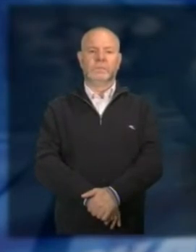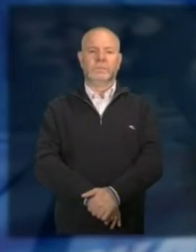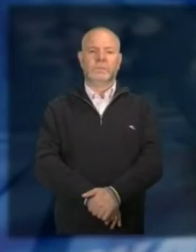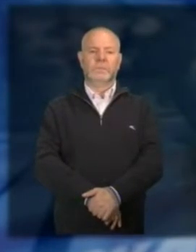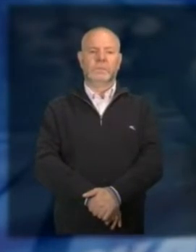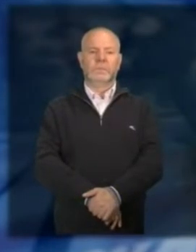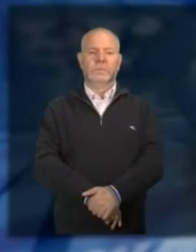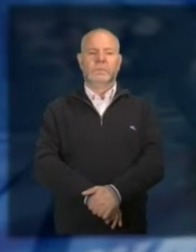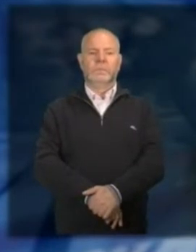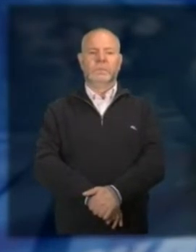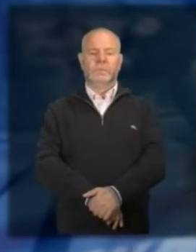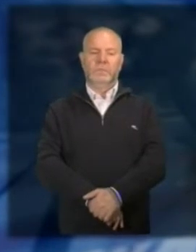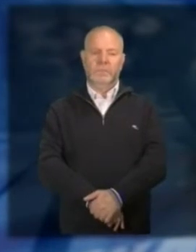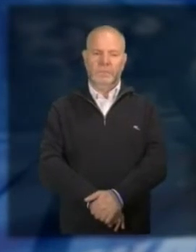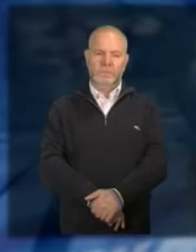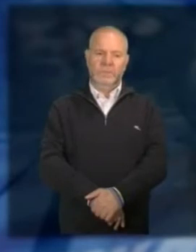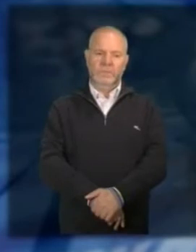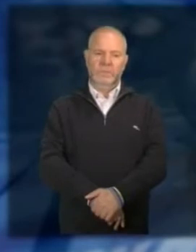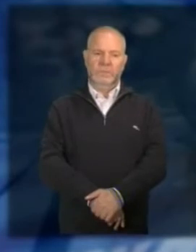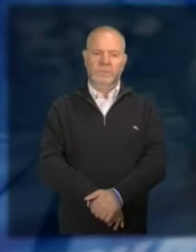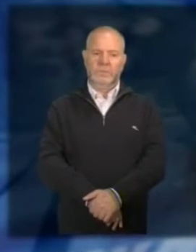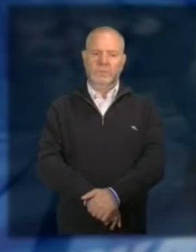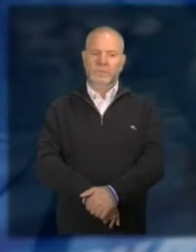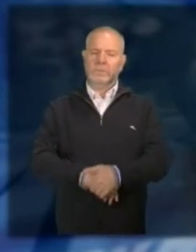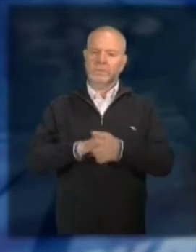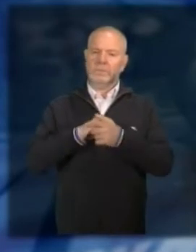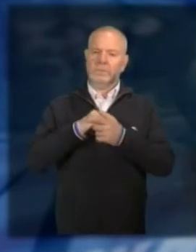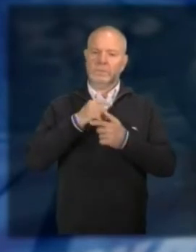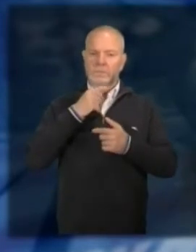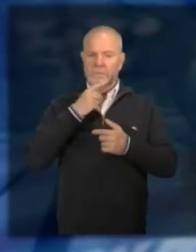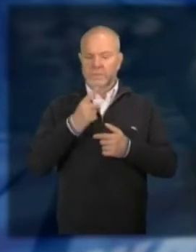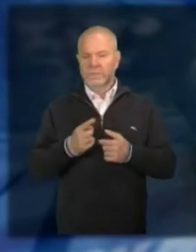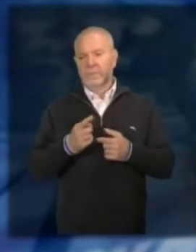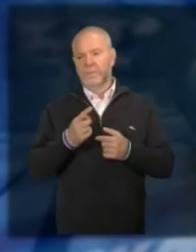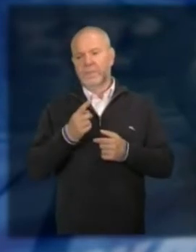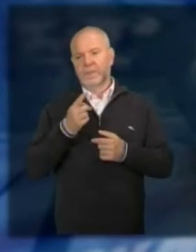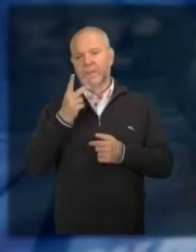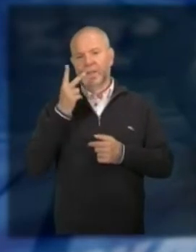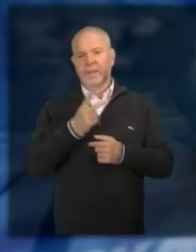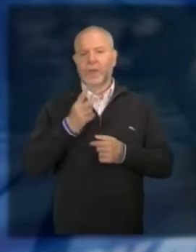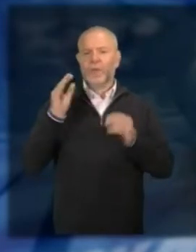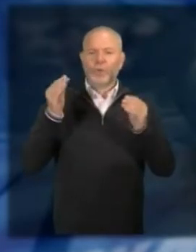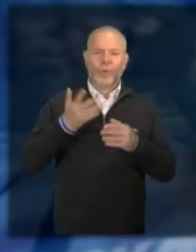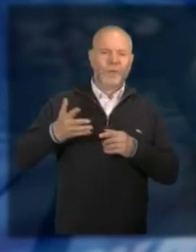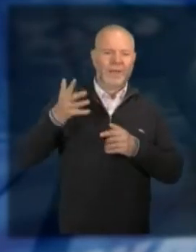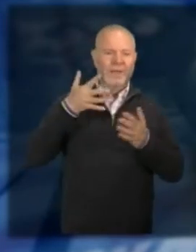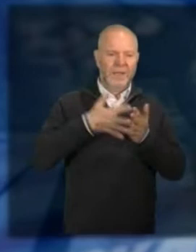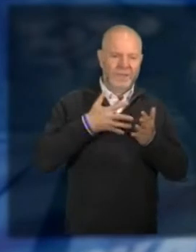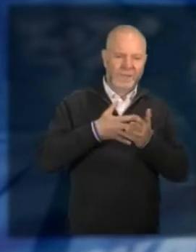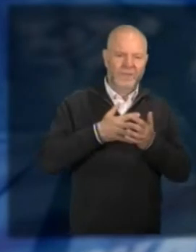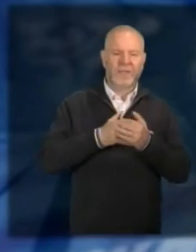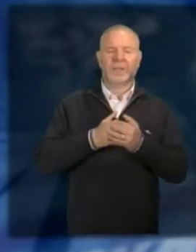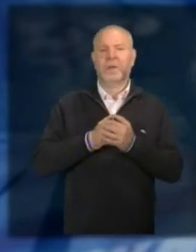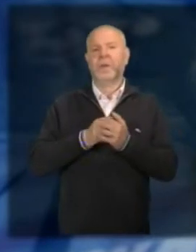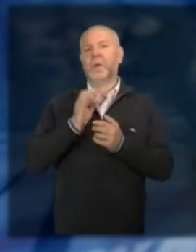Qual è il ruolo in queste occasioni, per esempio, dei sindaci? Il problema legato al disagio giovanile, in particolare problemi